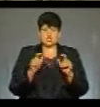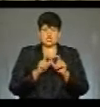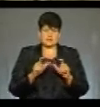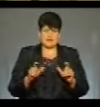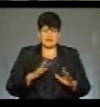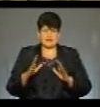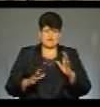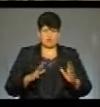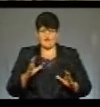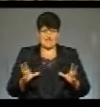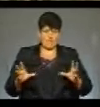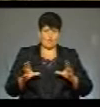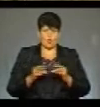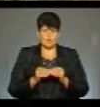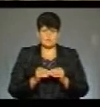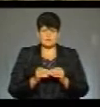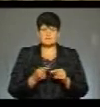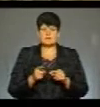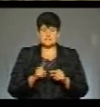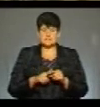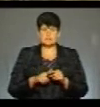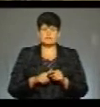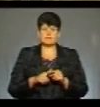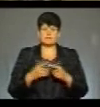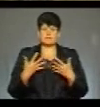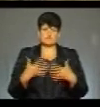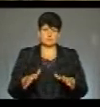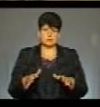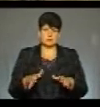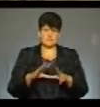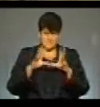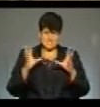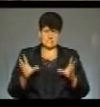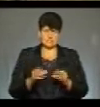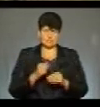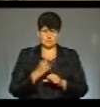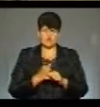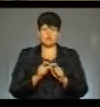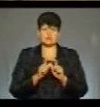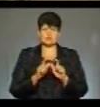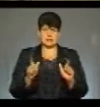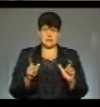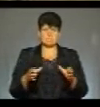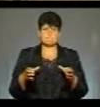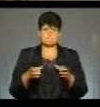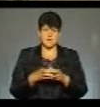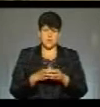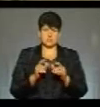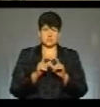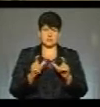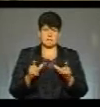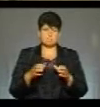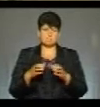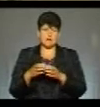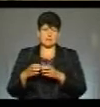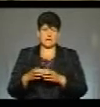було тренування в комплексі, це вже працював в цілому штаб бригади, штаб батальйона